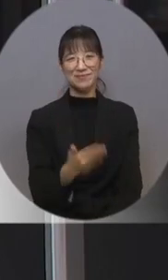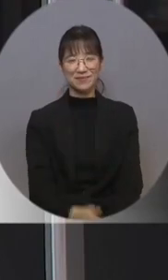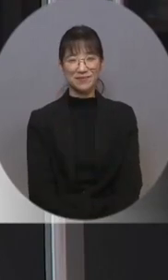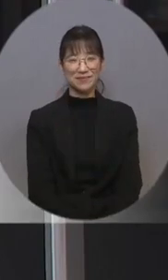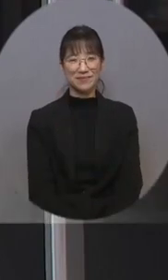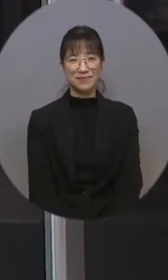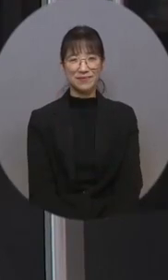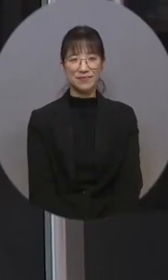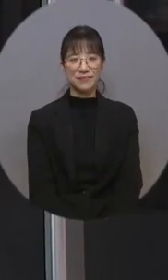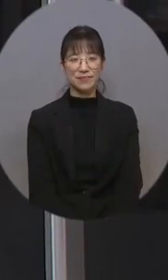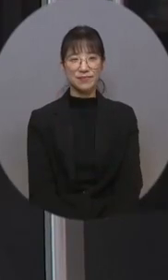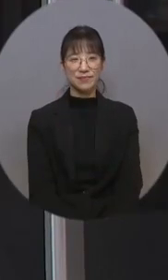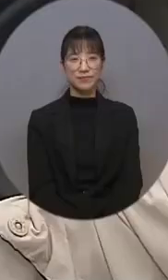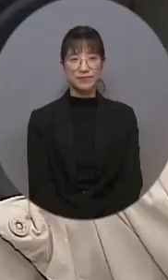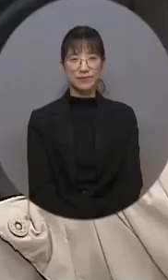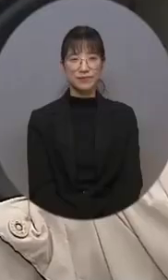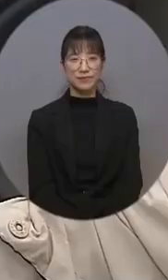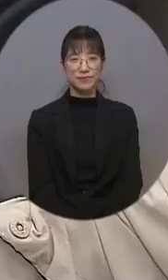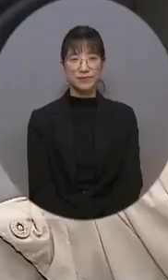수월해지죠.